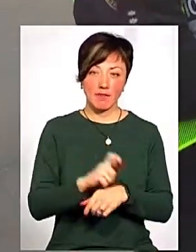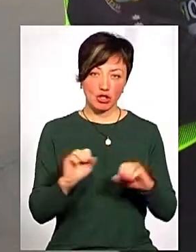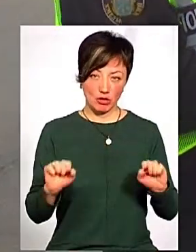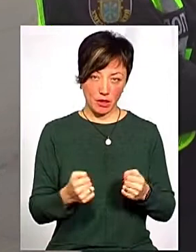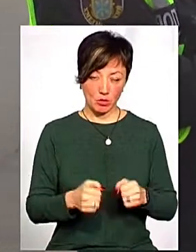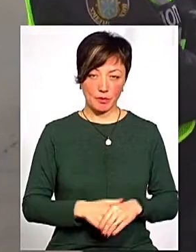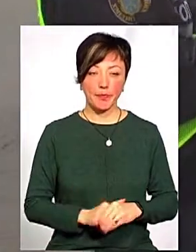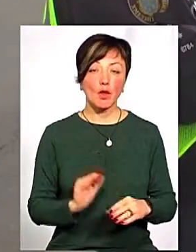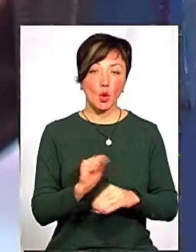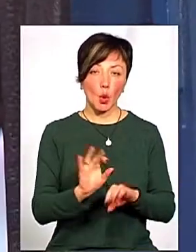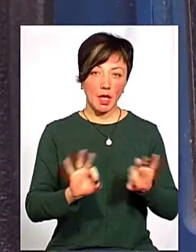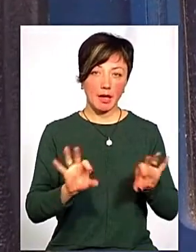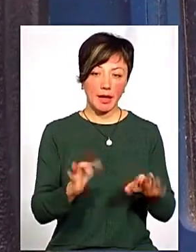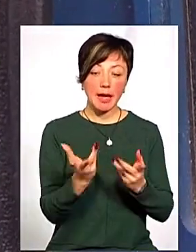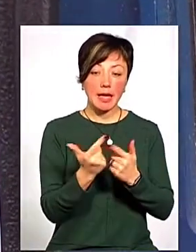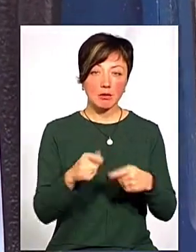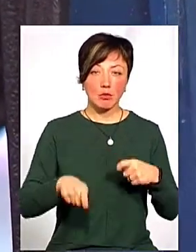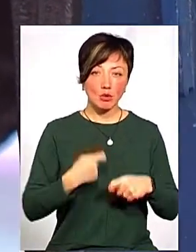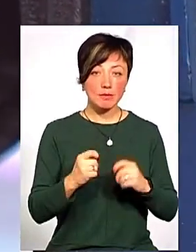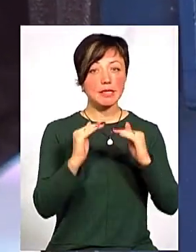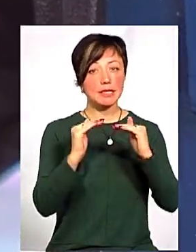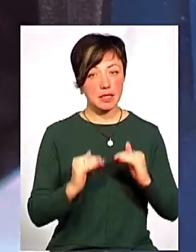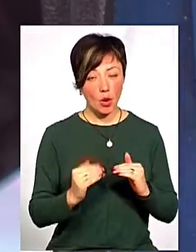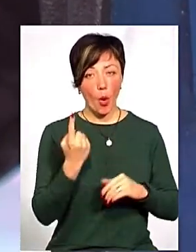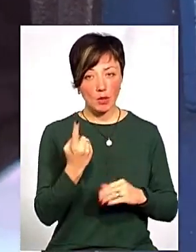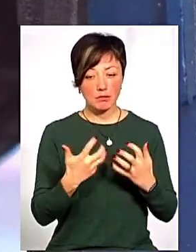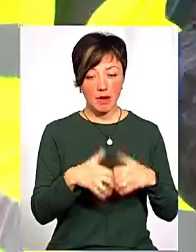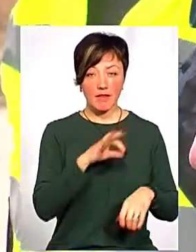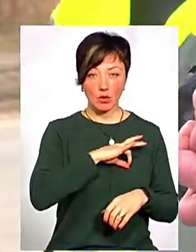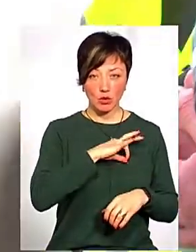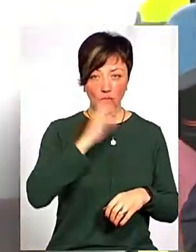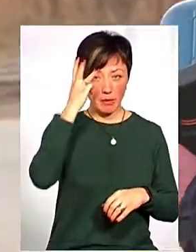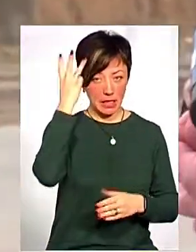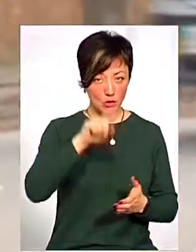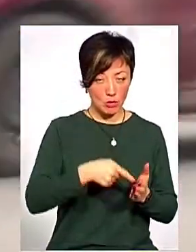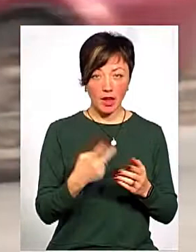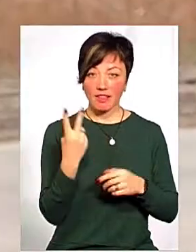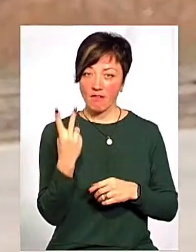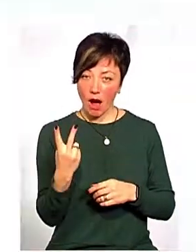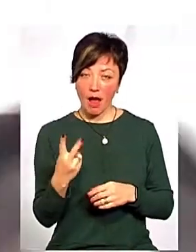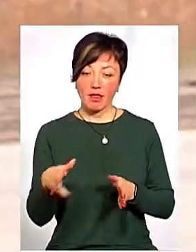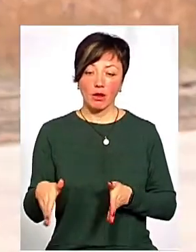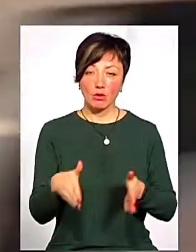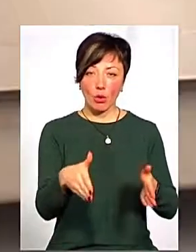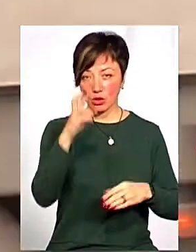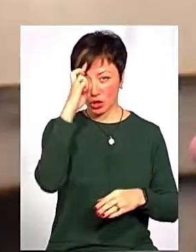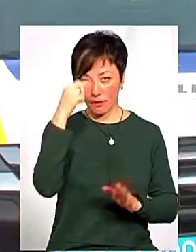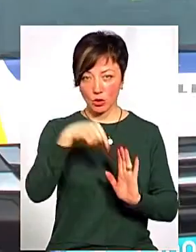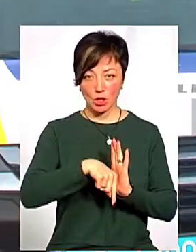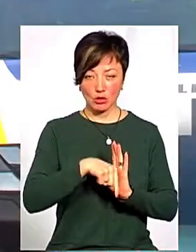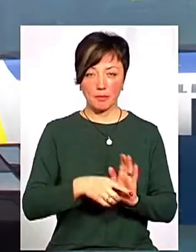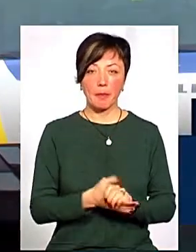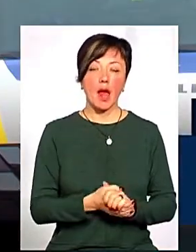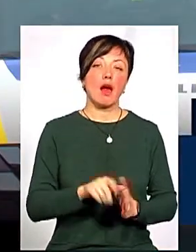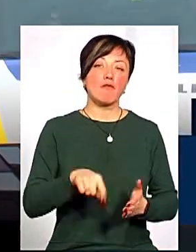швидкості. Марія додає, що кількість правопорушень знизилась. Один трукам використовується у обласному центрі, інші два – на автодорогах державного значення. В